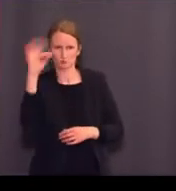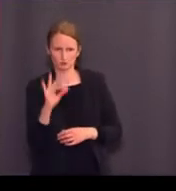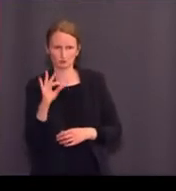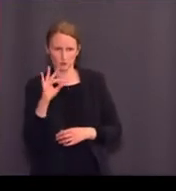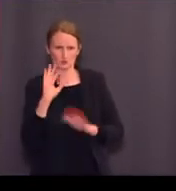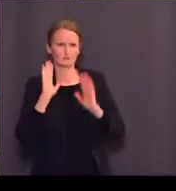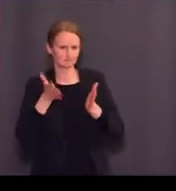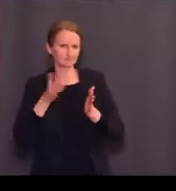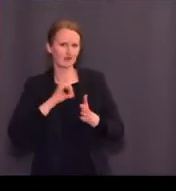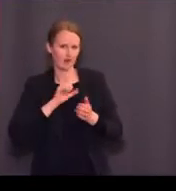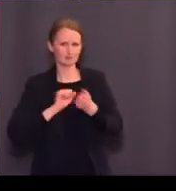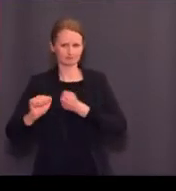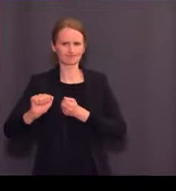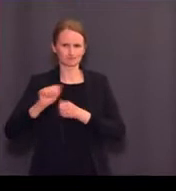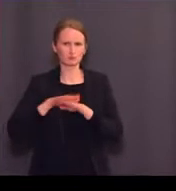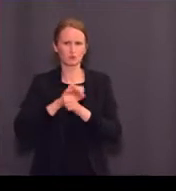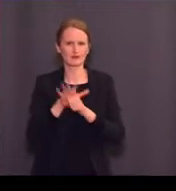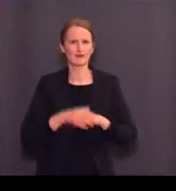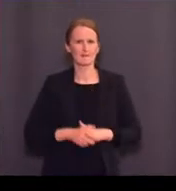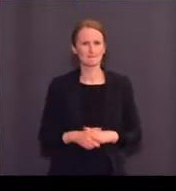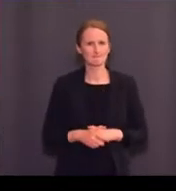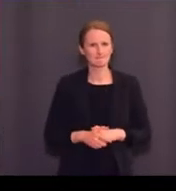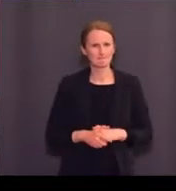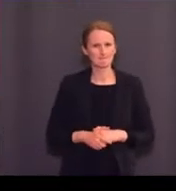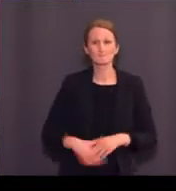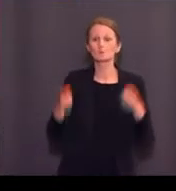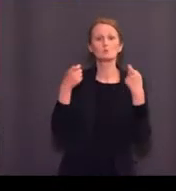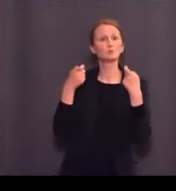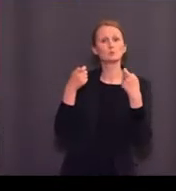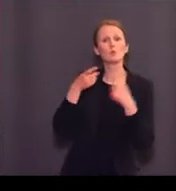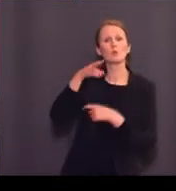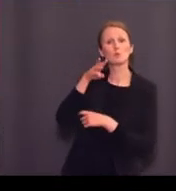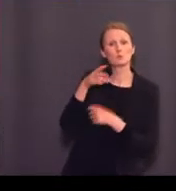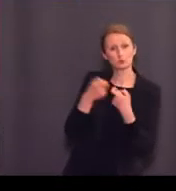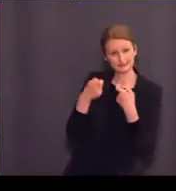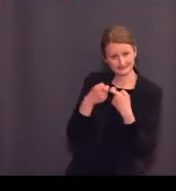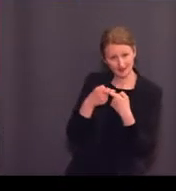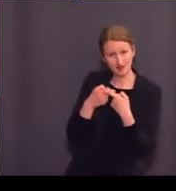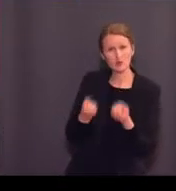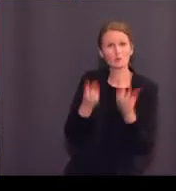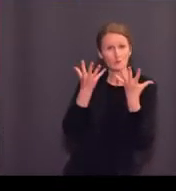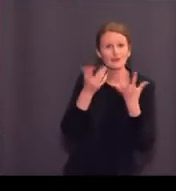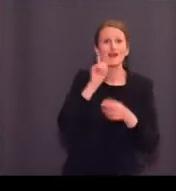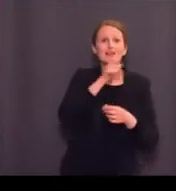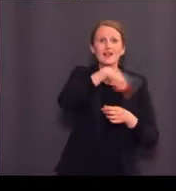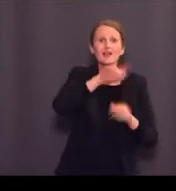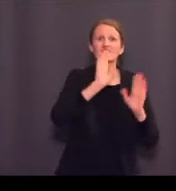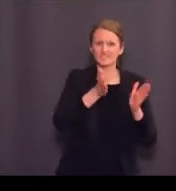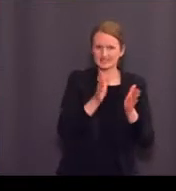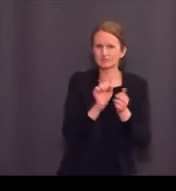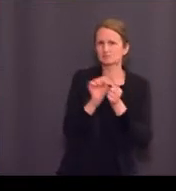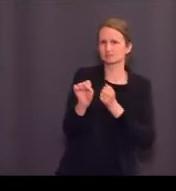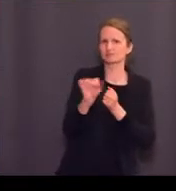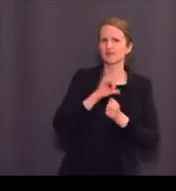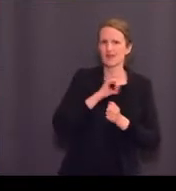on est frappé par le fait qu'au niveau des élèves, on a 24% des élèves positifs, mais on a de l'autre côté que